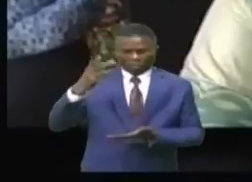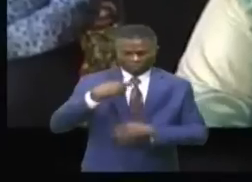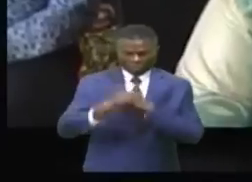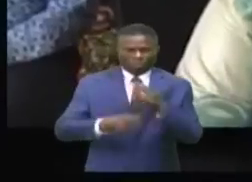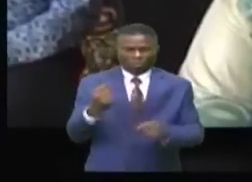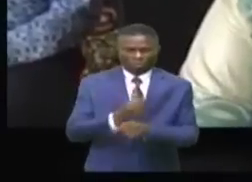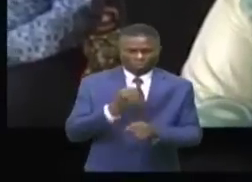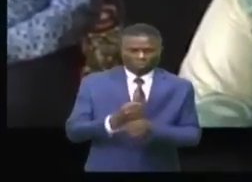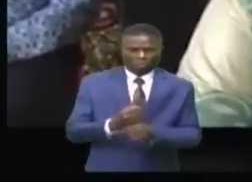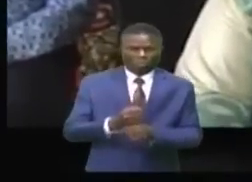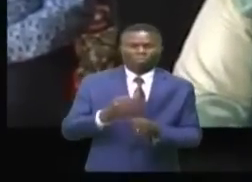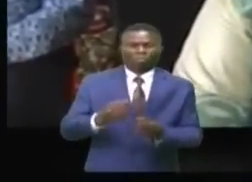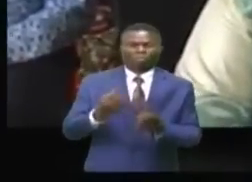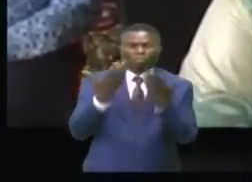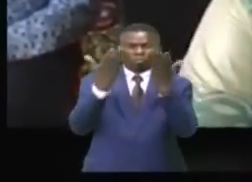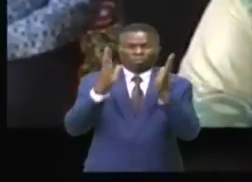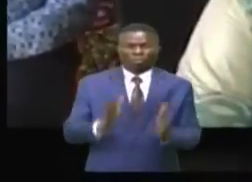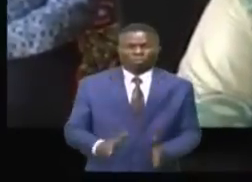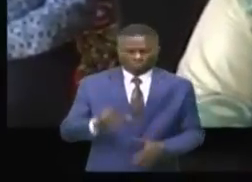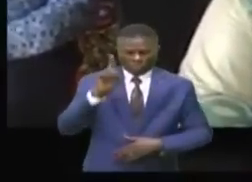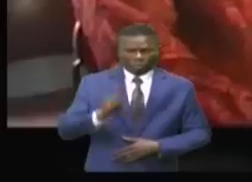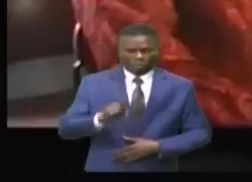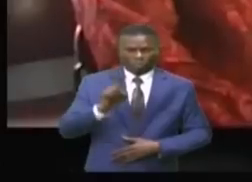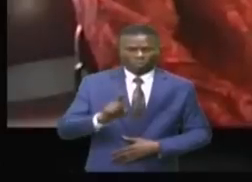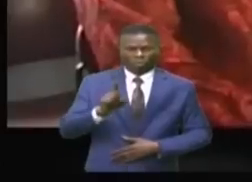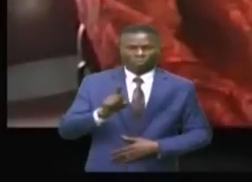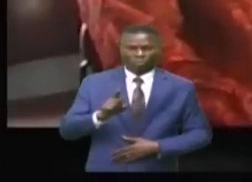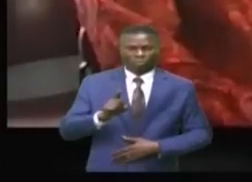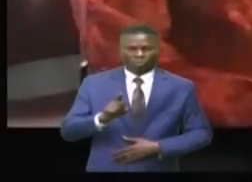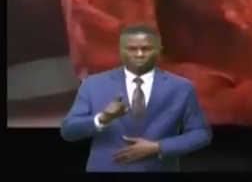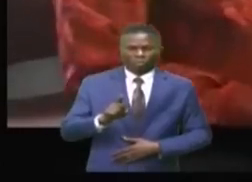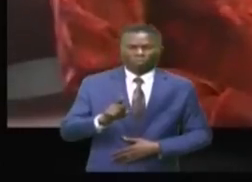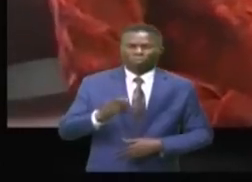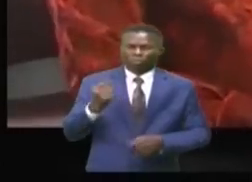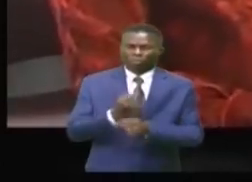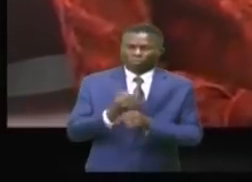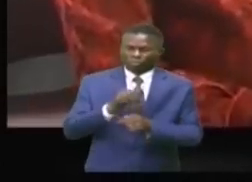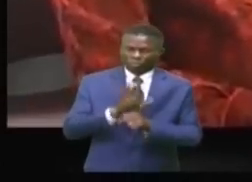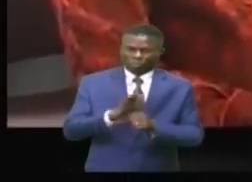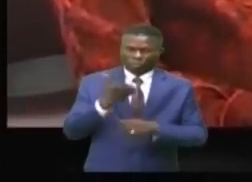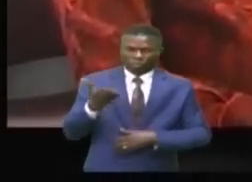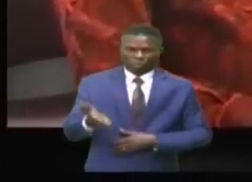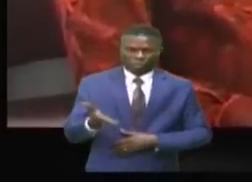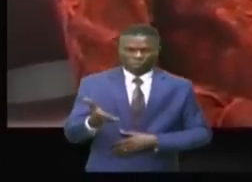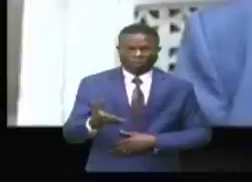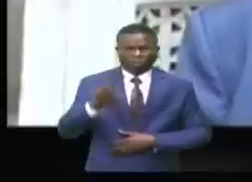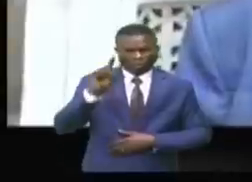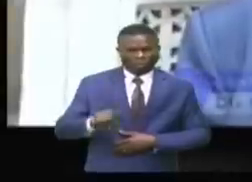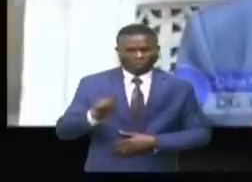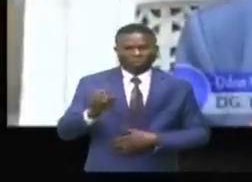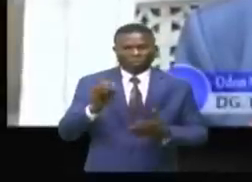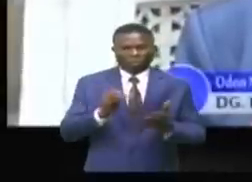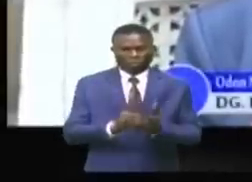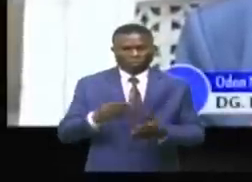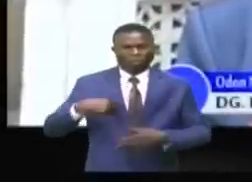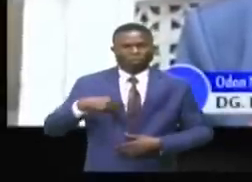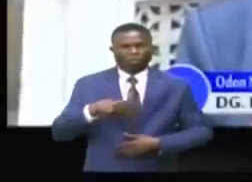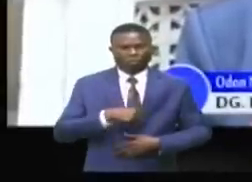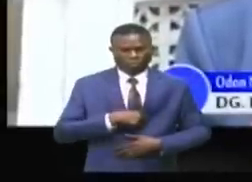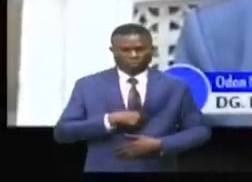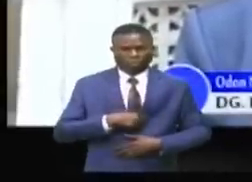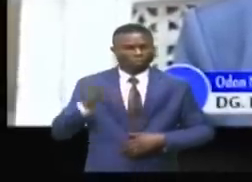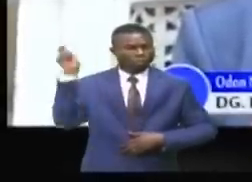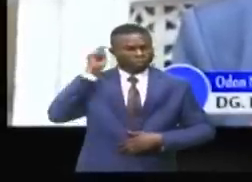enfants doivent être vraiment au centre du travail. Et il fallait aussi que nous ayons les